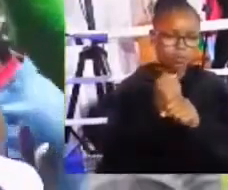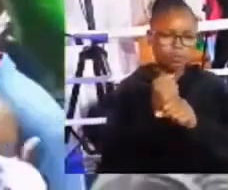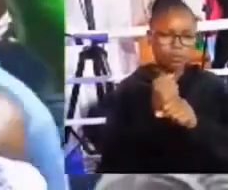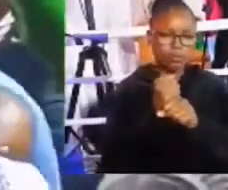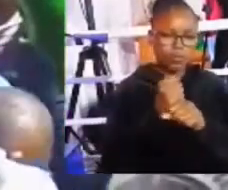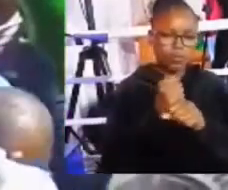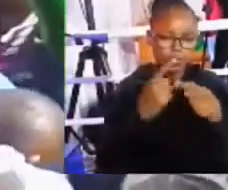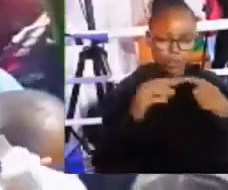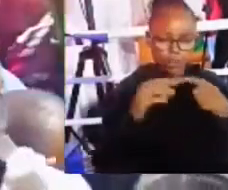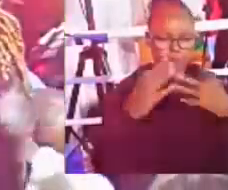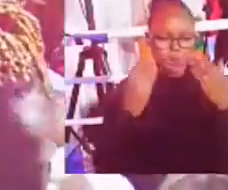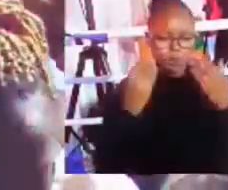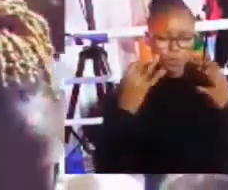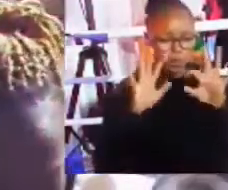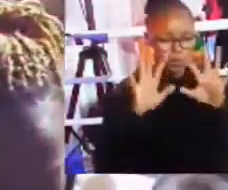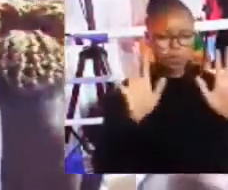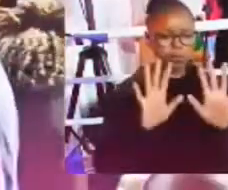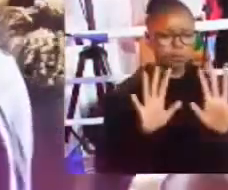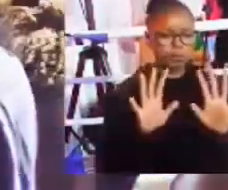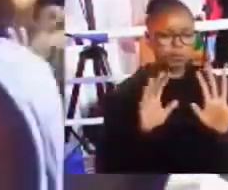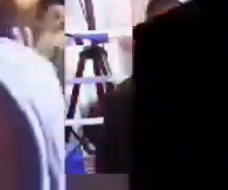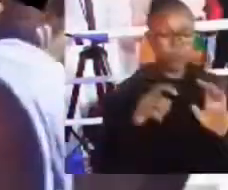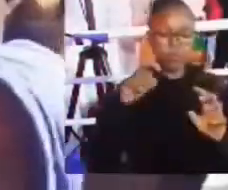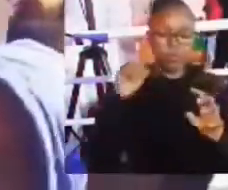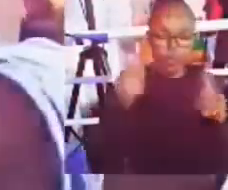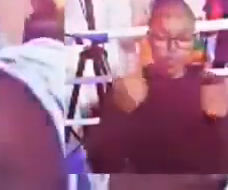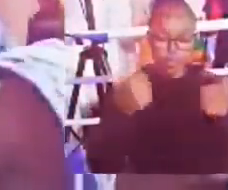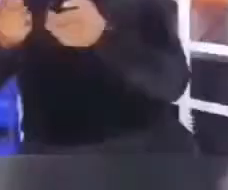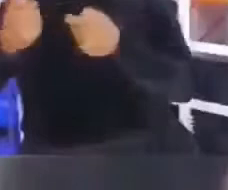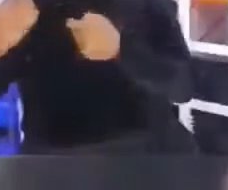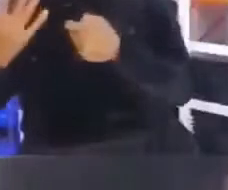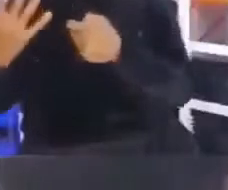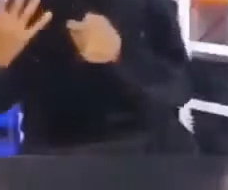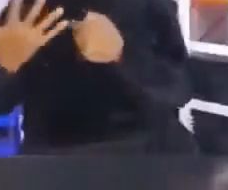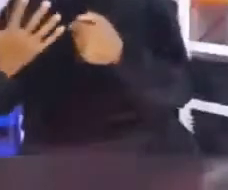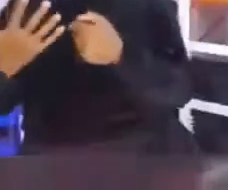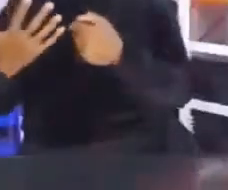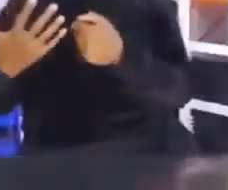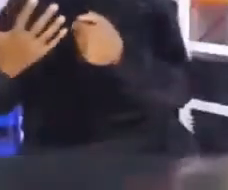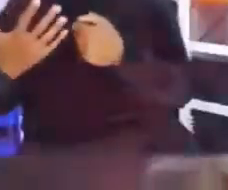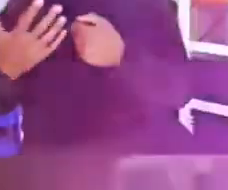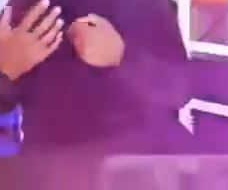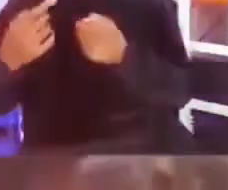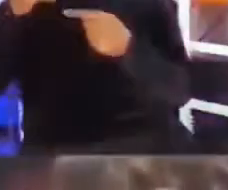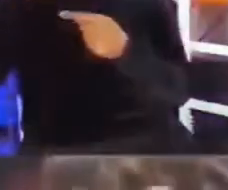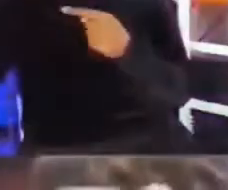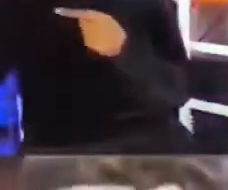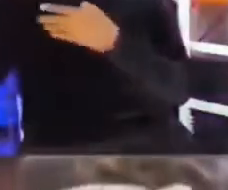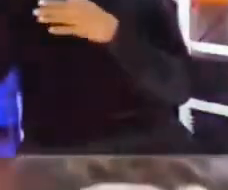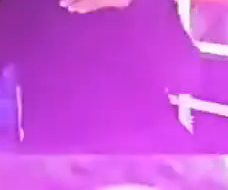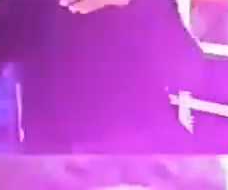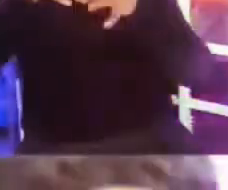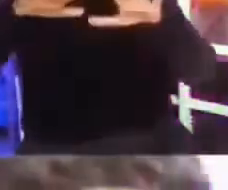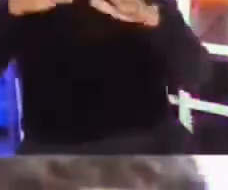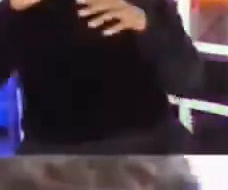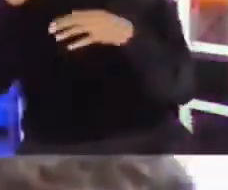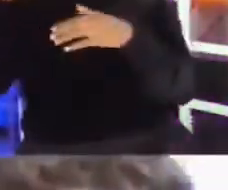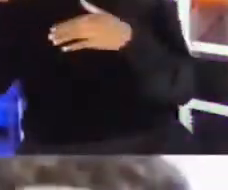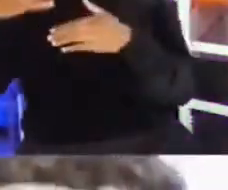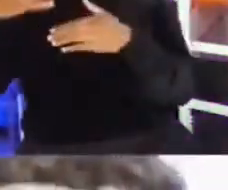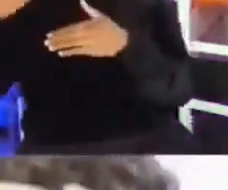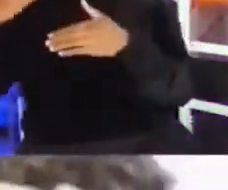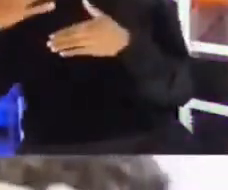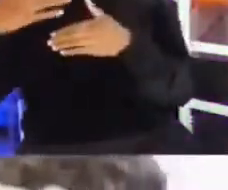na mukuwete merigo meritu na nie ni gomohuro kia. Na todo ni urazi managa. Neguo Jesu.